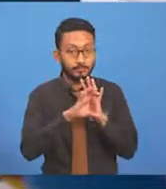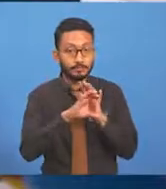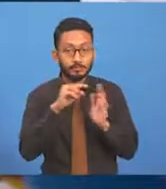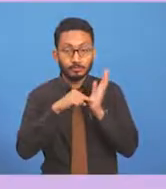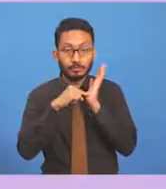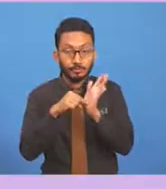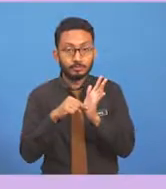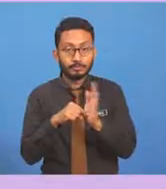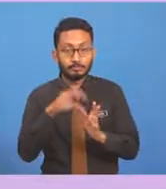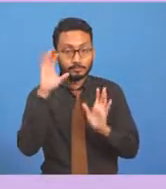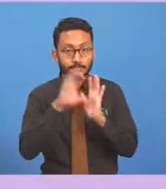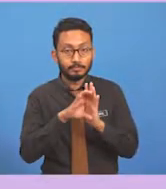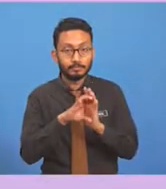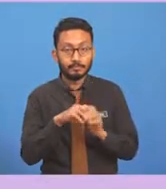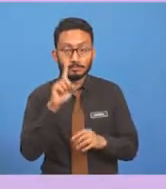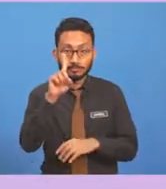Gambar pertama.